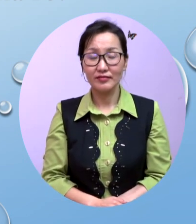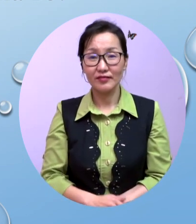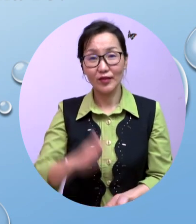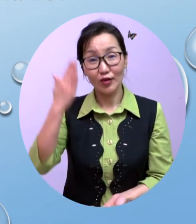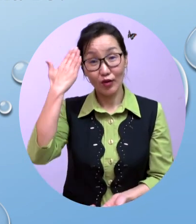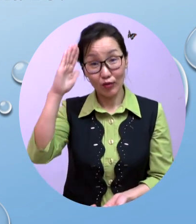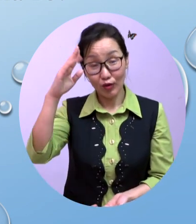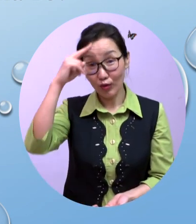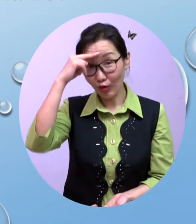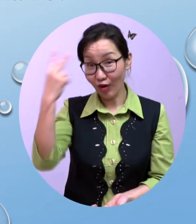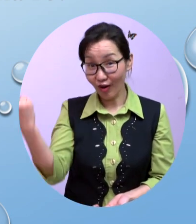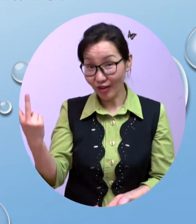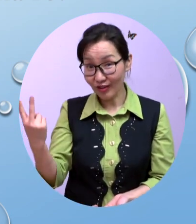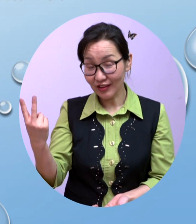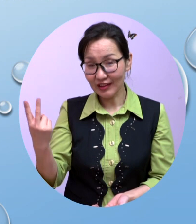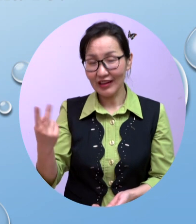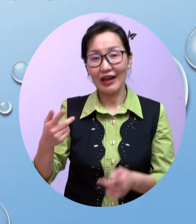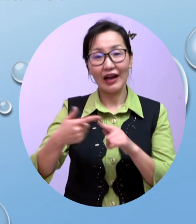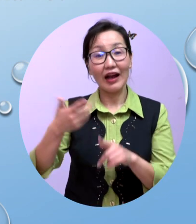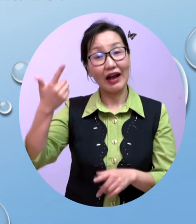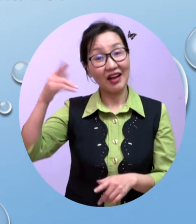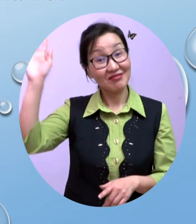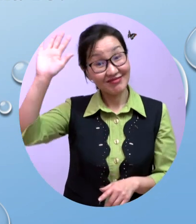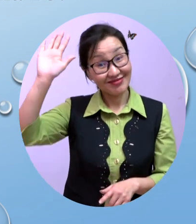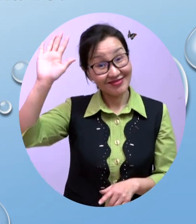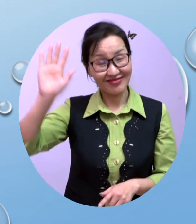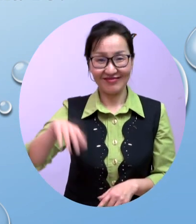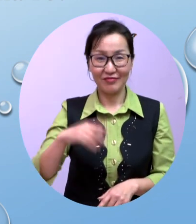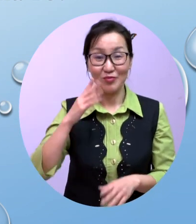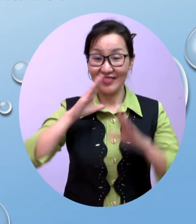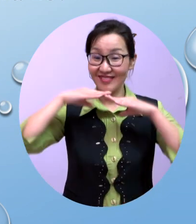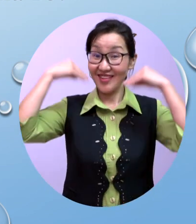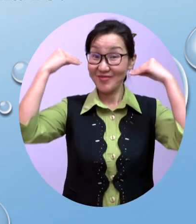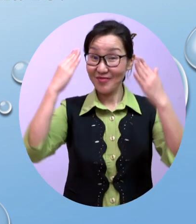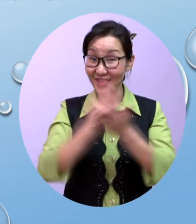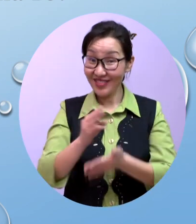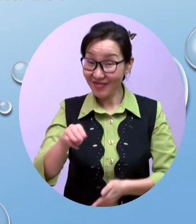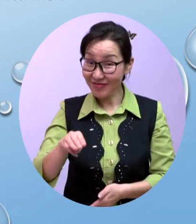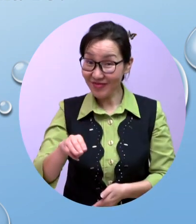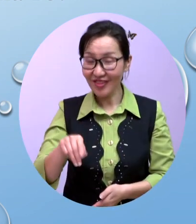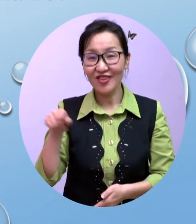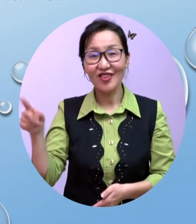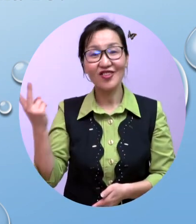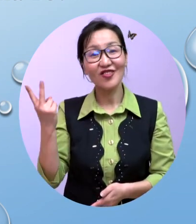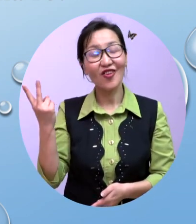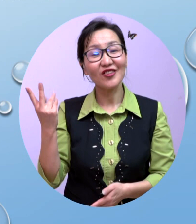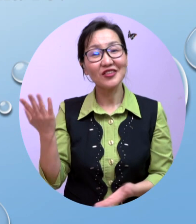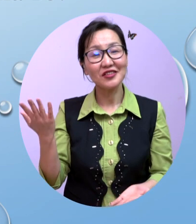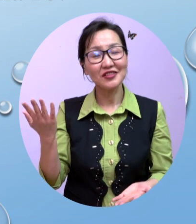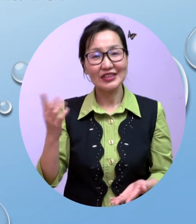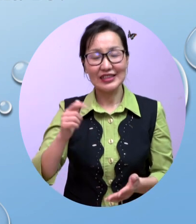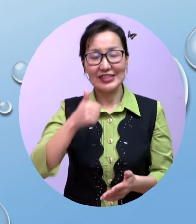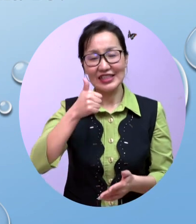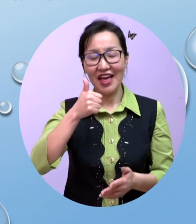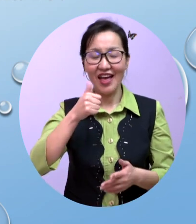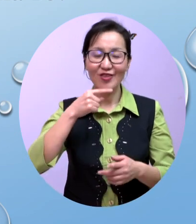За, өвөө хүү хоёр хоёулаа гараа даалсан байна. Мөн инээмсэглэж байна. Тэгэхээр энэ хоёр нэгэн